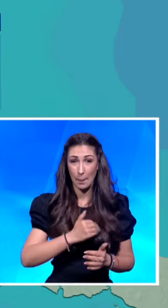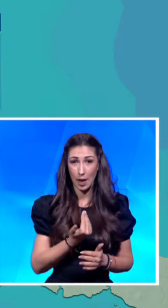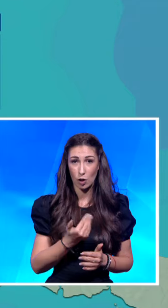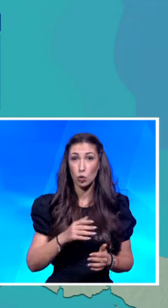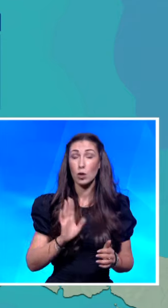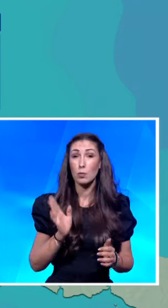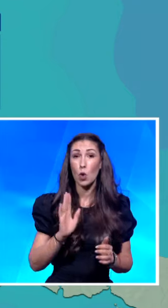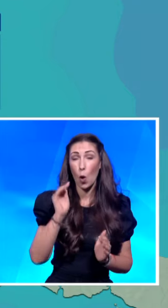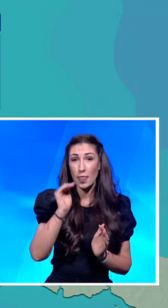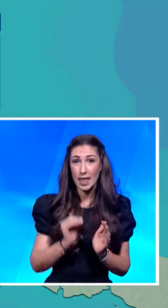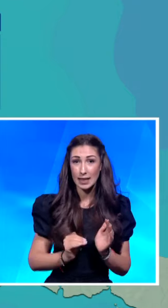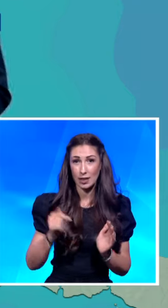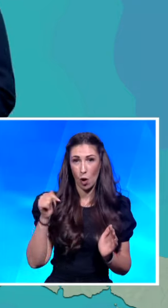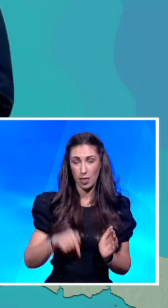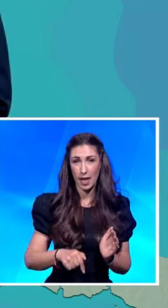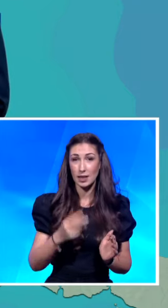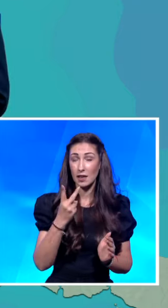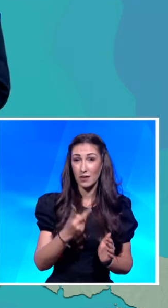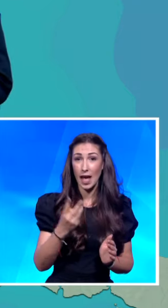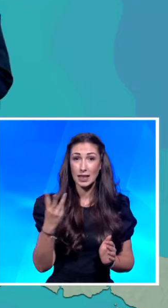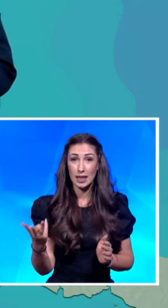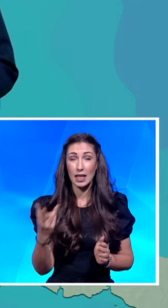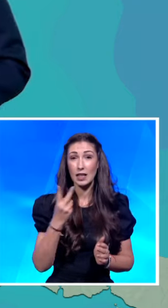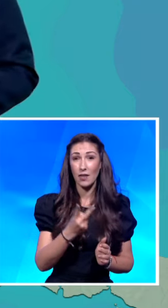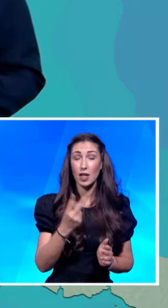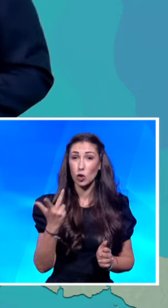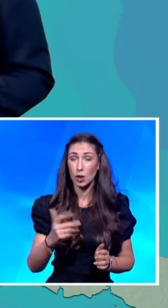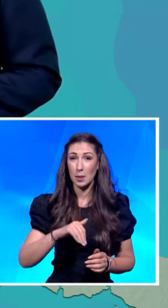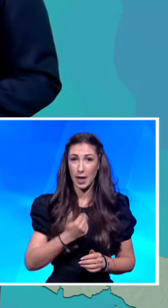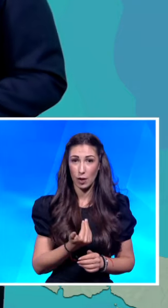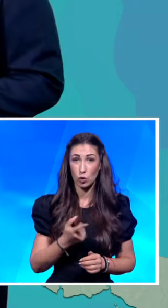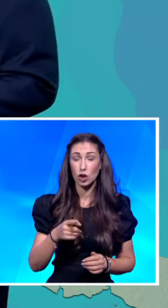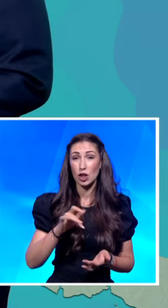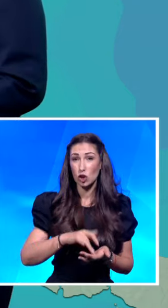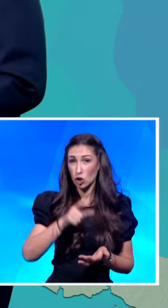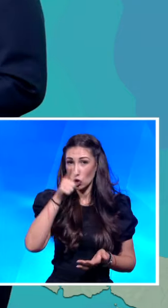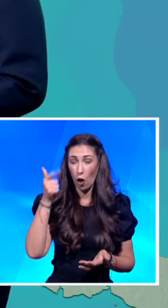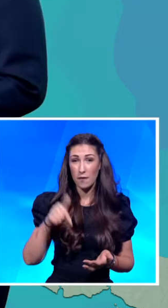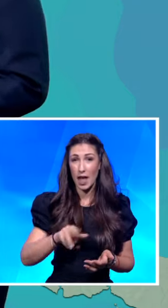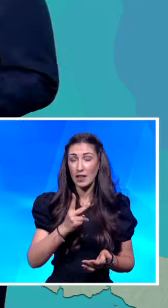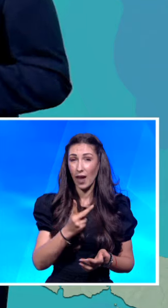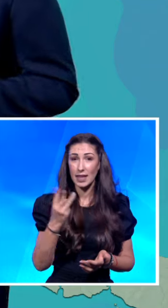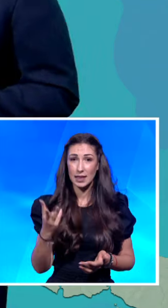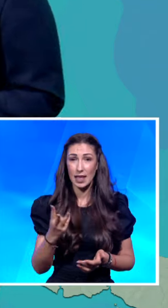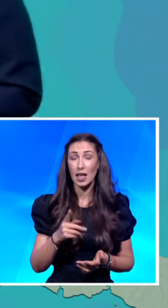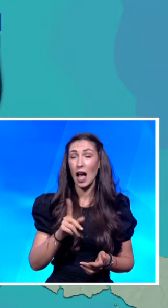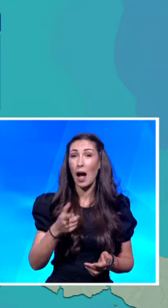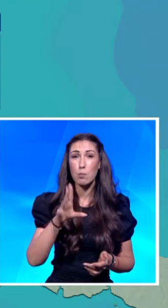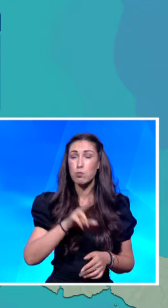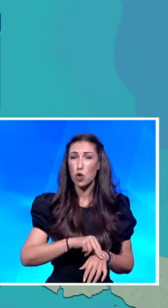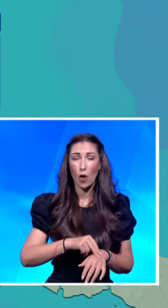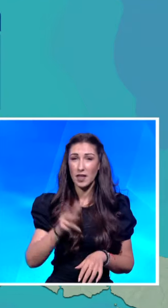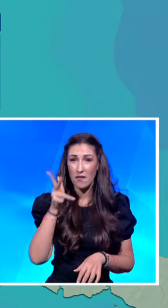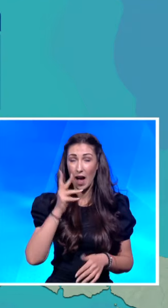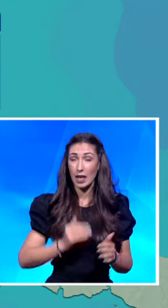са значително по-ниски от днес, между 23 и 28 градуса. В столицата около 23, а в Пловдив и Варна